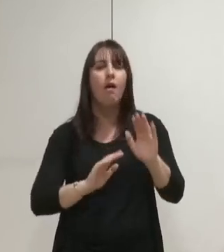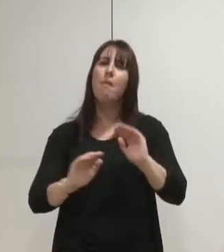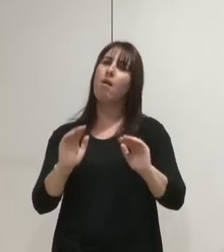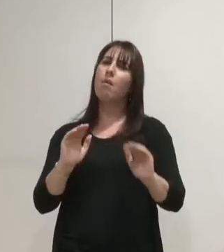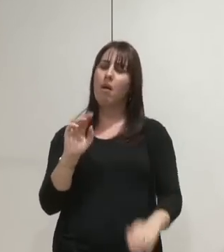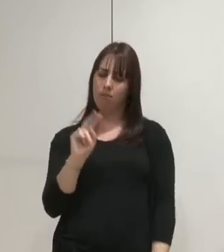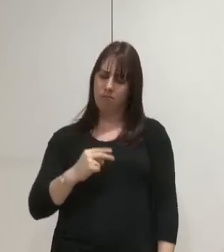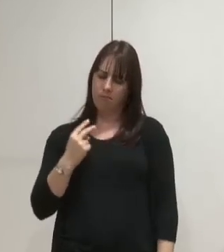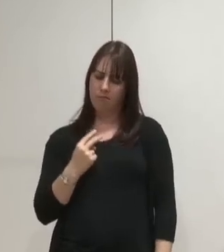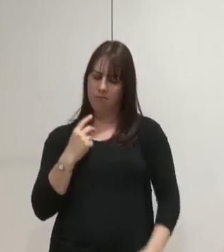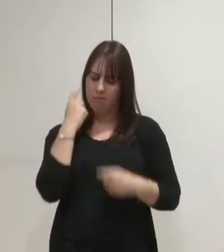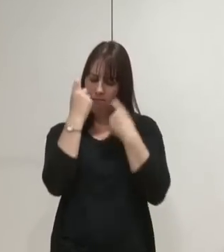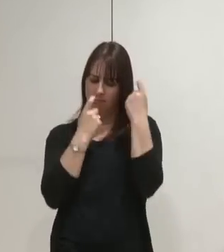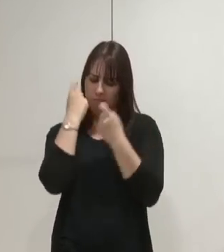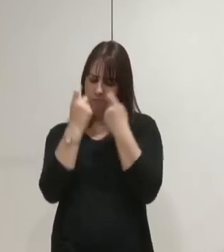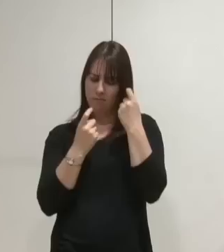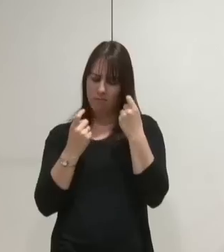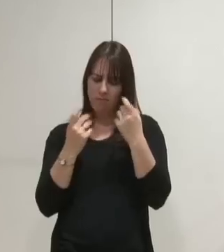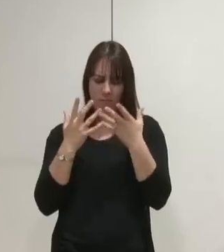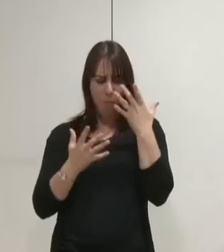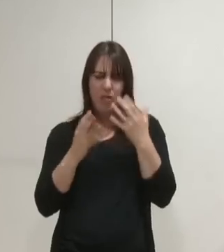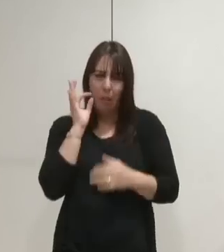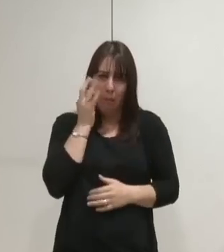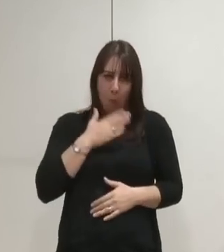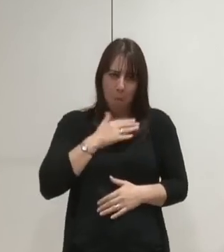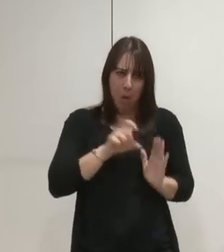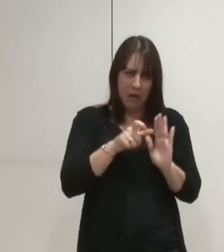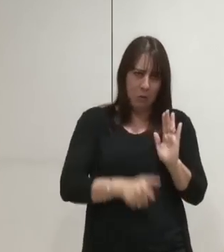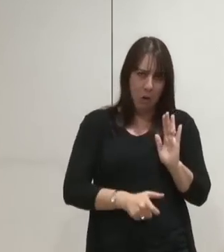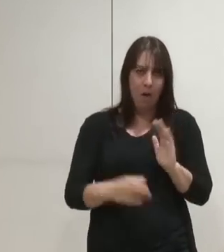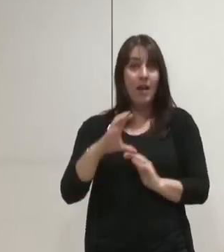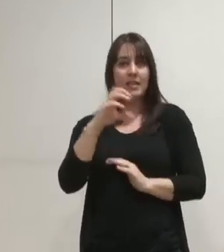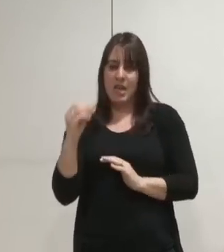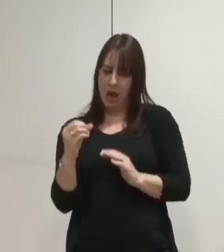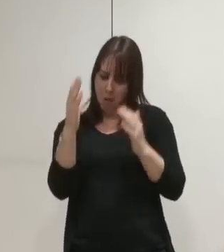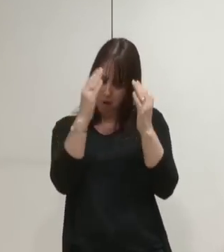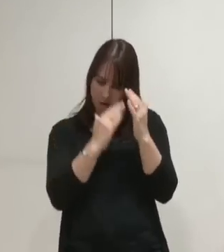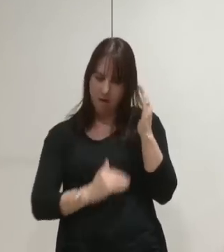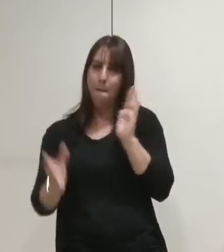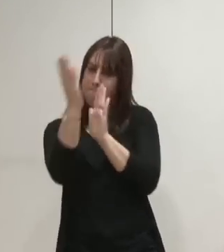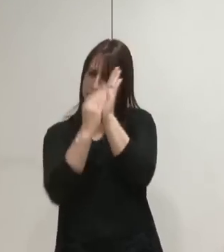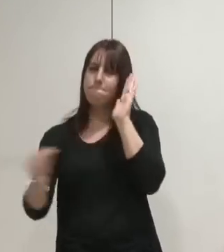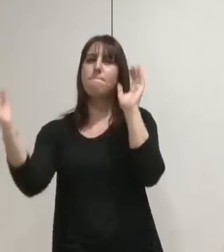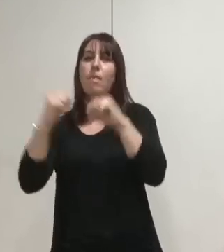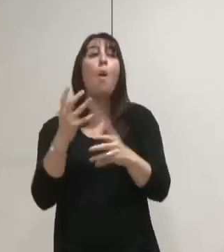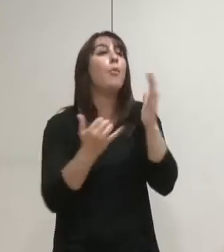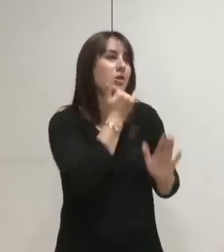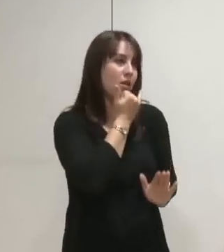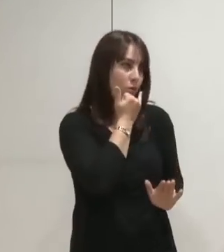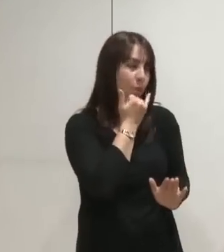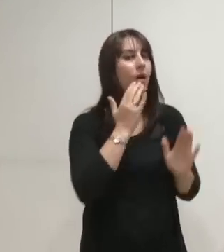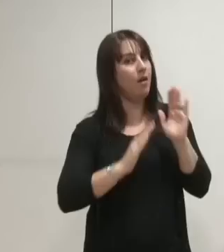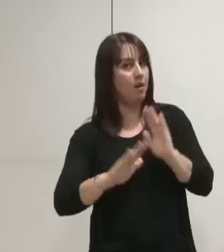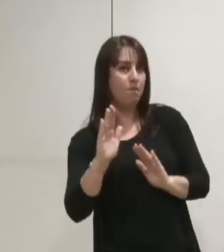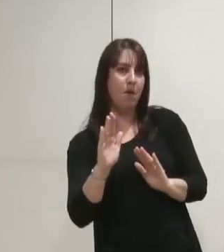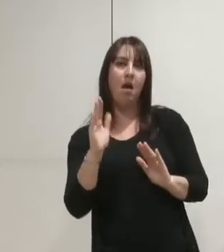mon modeste raisonnement peut peut-être s'appliquer à une commission d'appel d'offre qui a ma connaissance mais je me tromper ne comporte pas